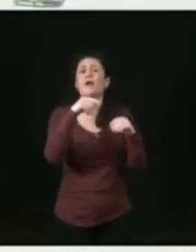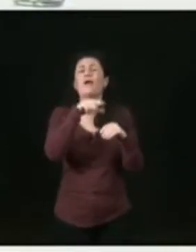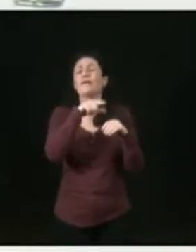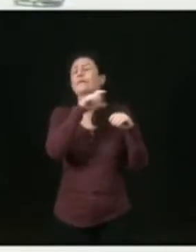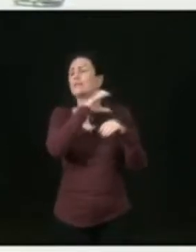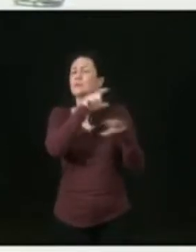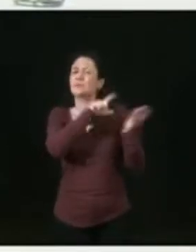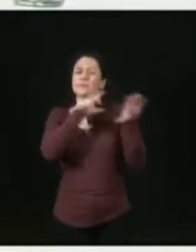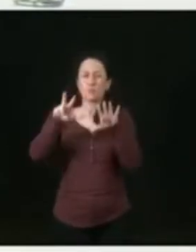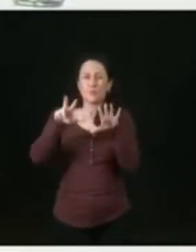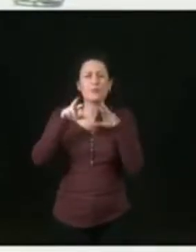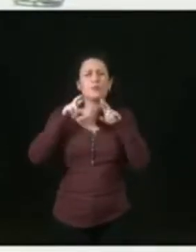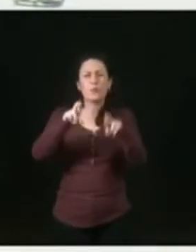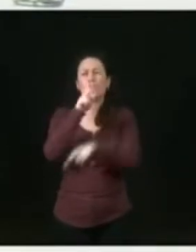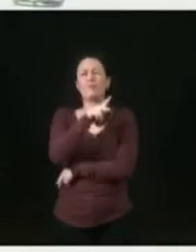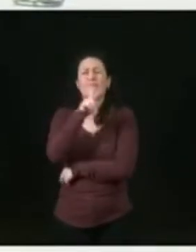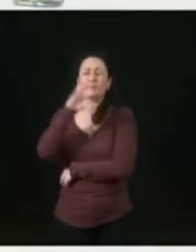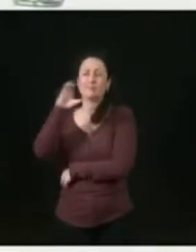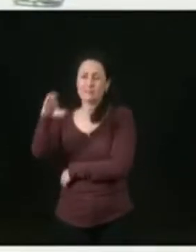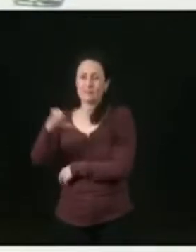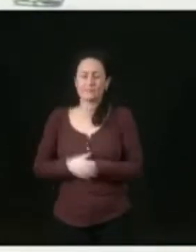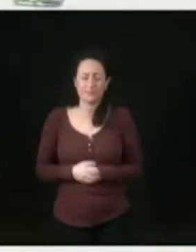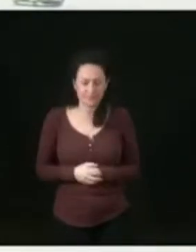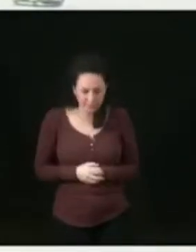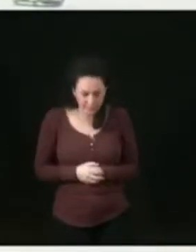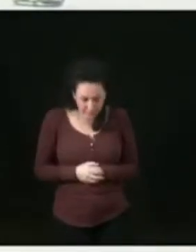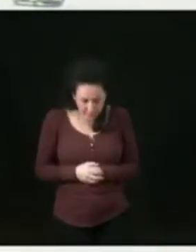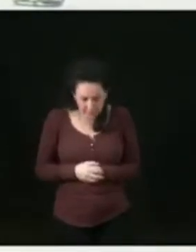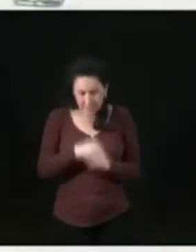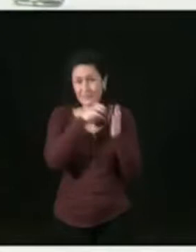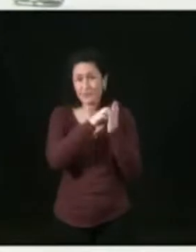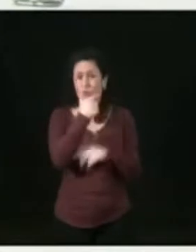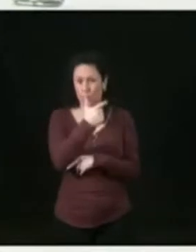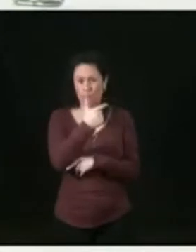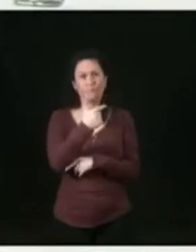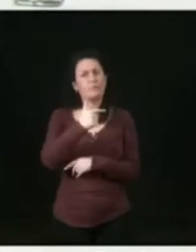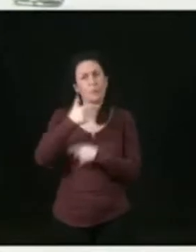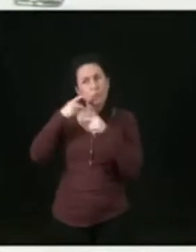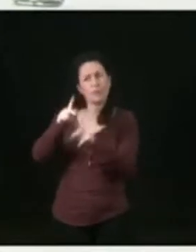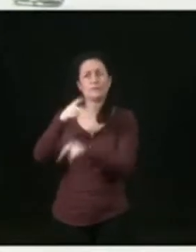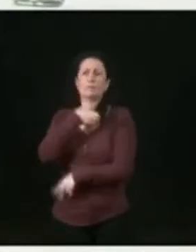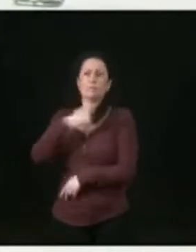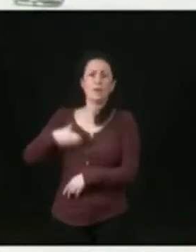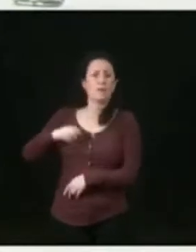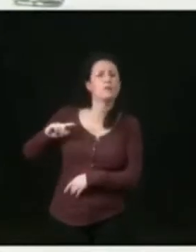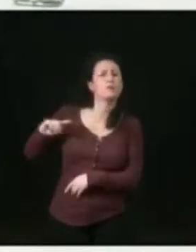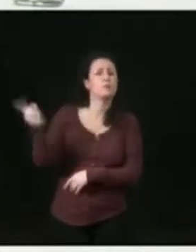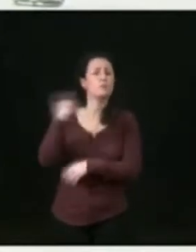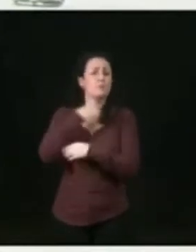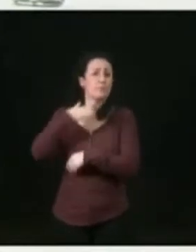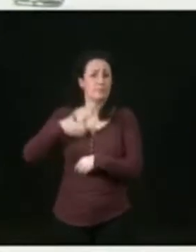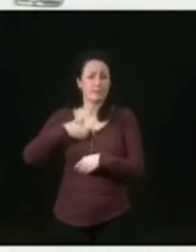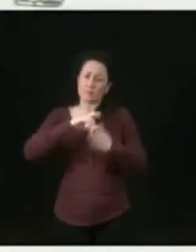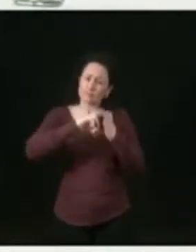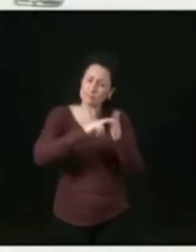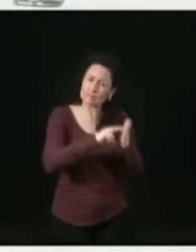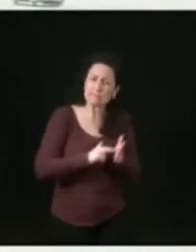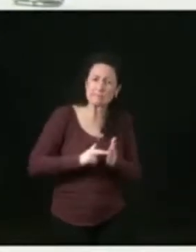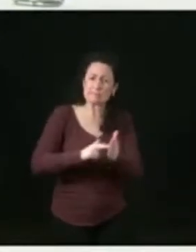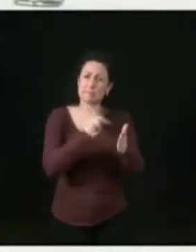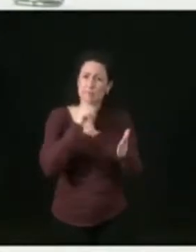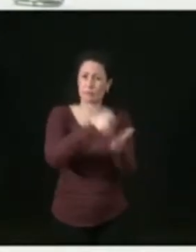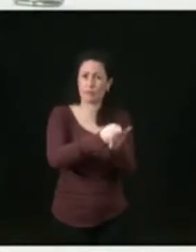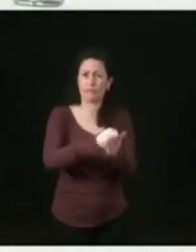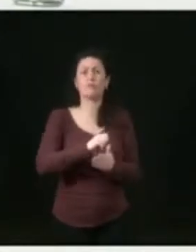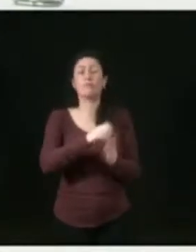€. Article 2, d'autoriser monsieur le maire ou son représentant à signer tous les actes concernant l'acquisition de ce fonds de commerce.